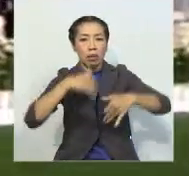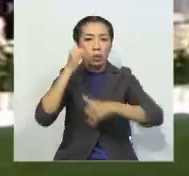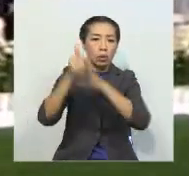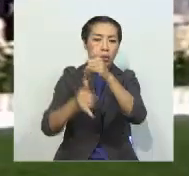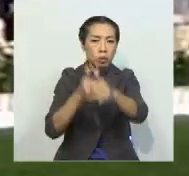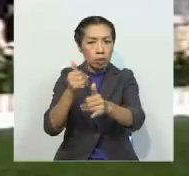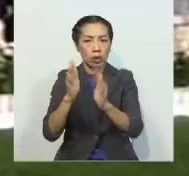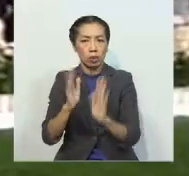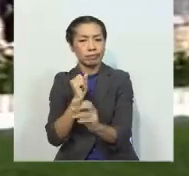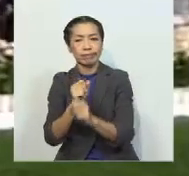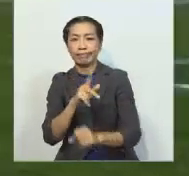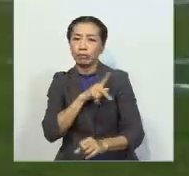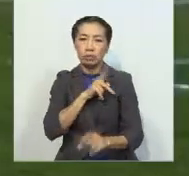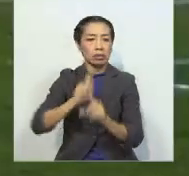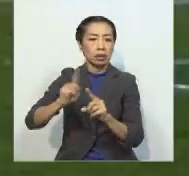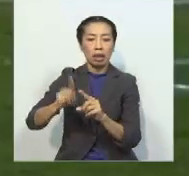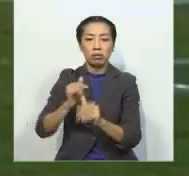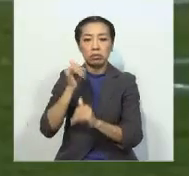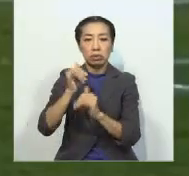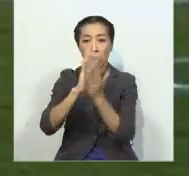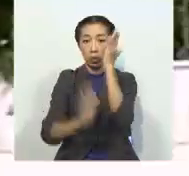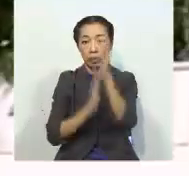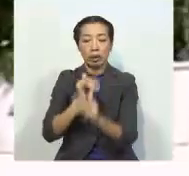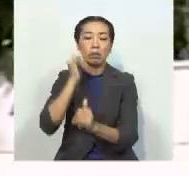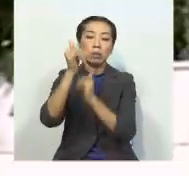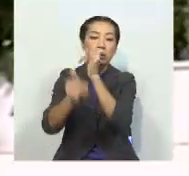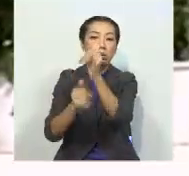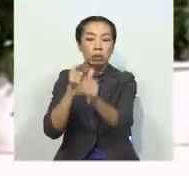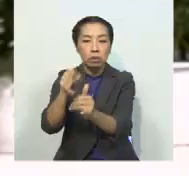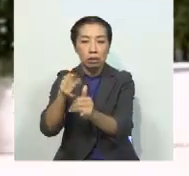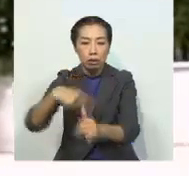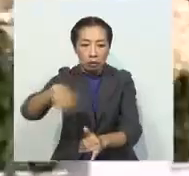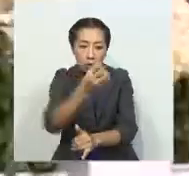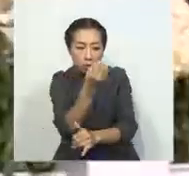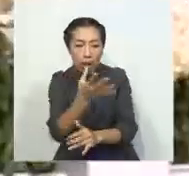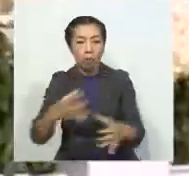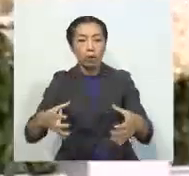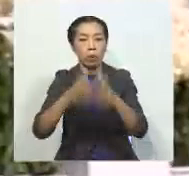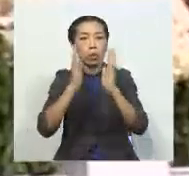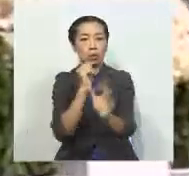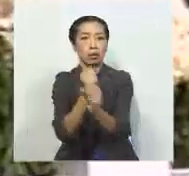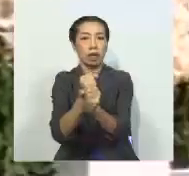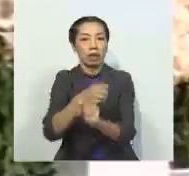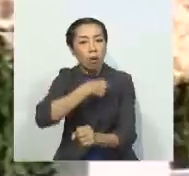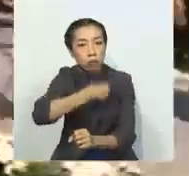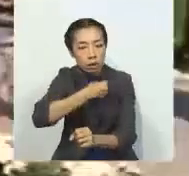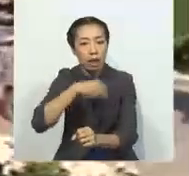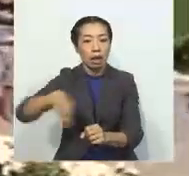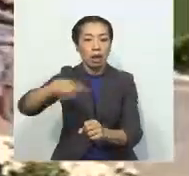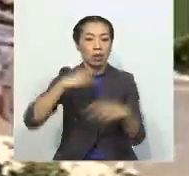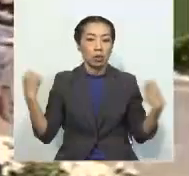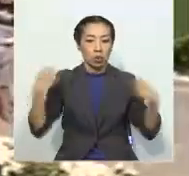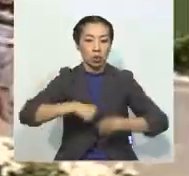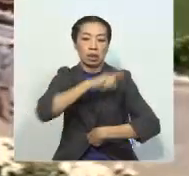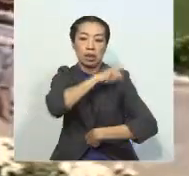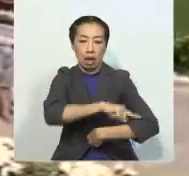ศิษย์ตลอดจนพุทธศาสนิกชนที่เดินทางมาจากทั่วประเทศที่ส่วนใหญ่เป็นกลุ่มวัยทำงานและผู้สูงอายุสวมใส่ชุ